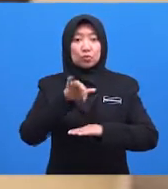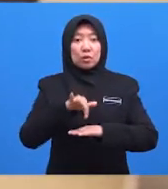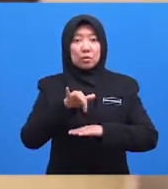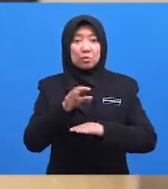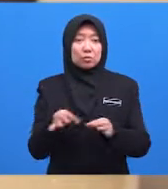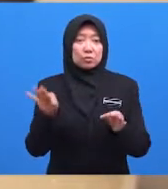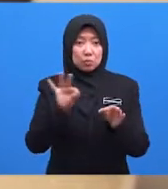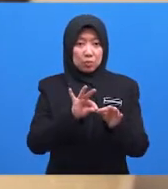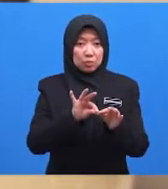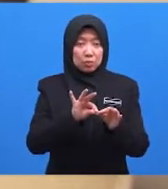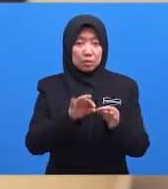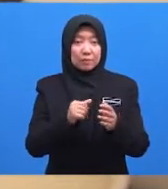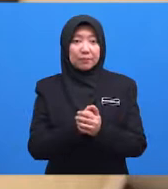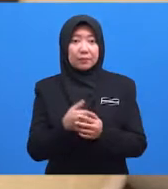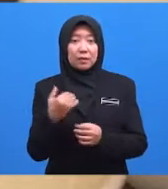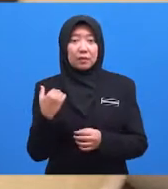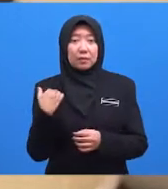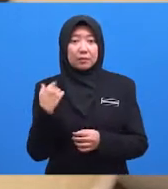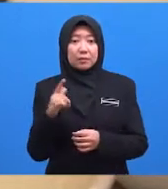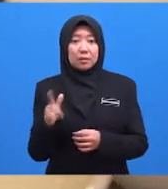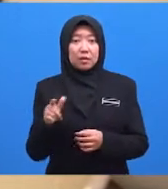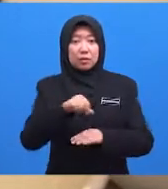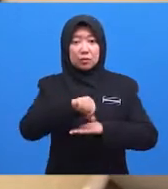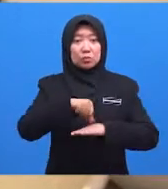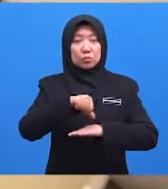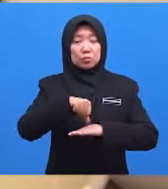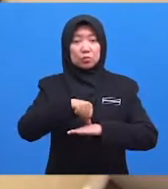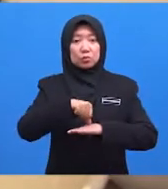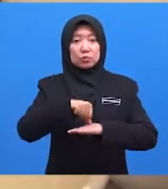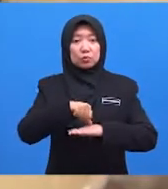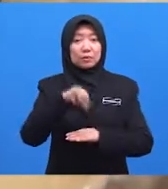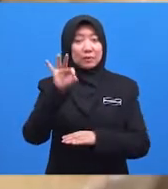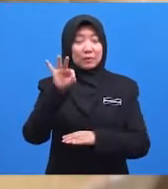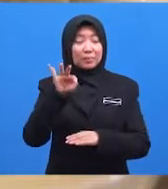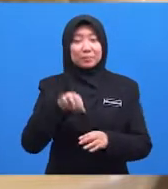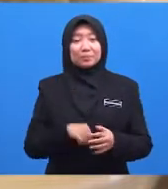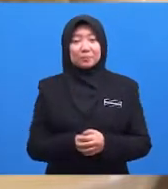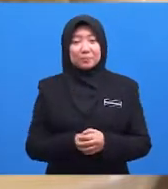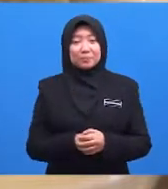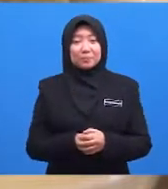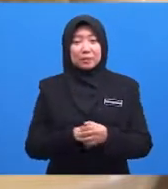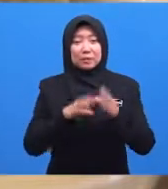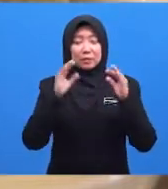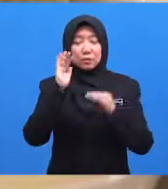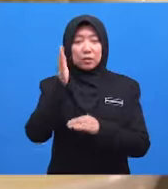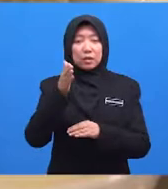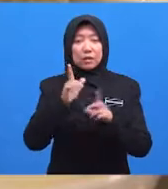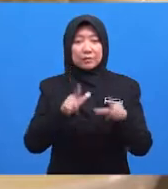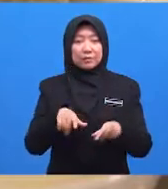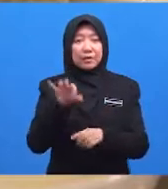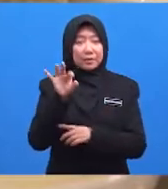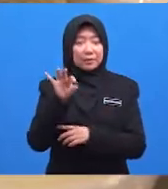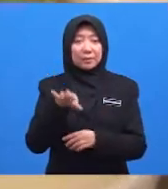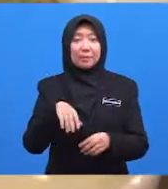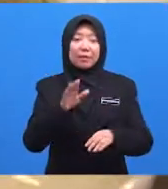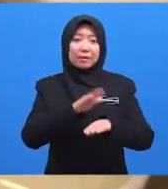sesuai dengan ayam panggang madu adalah sos lada hitam. Cikgu akan menuangkan sos lada hitam